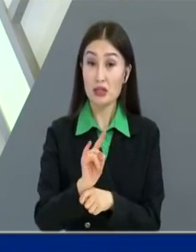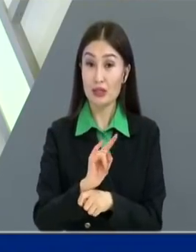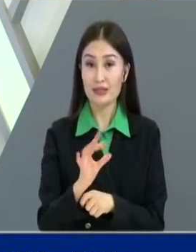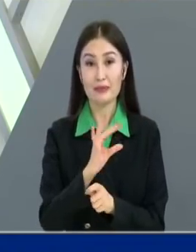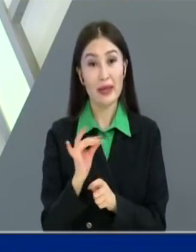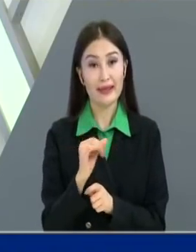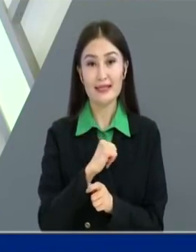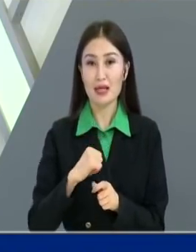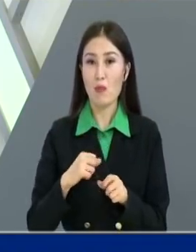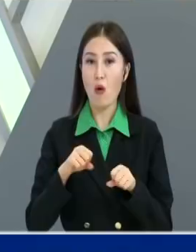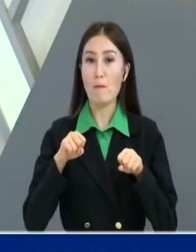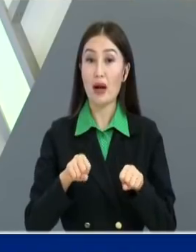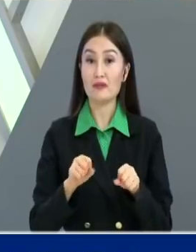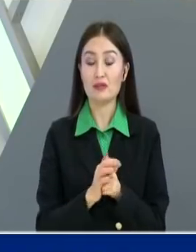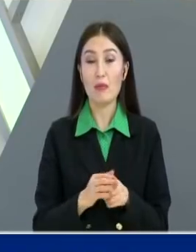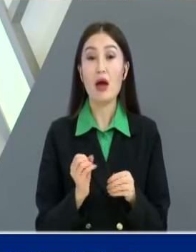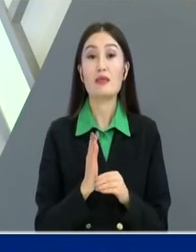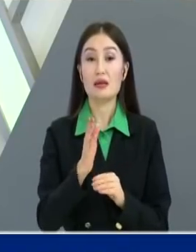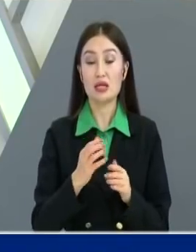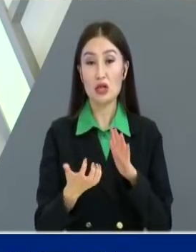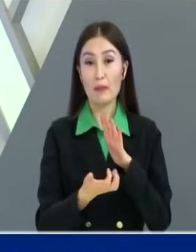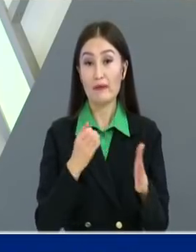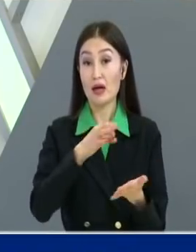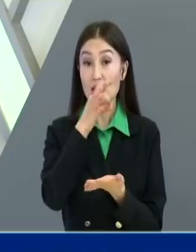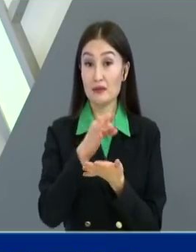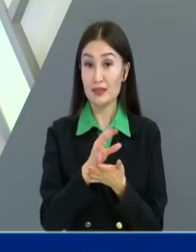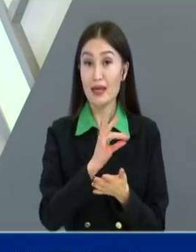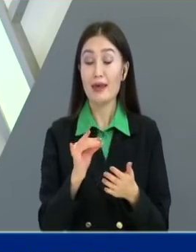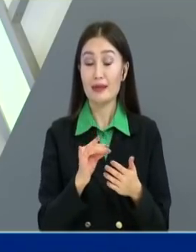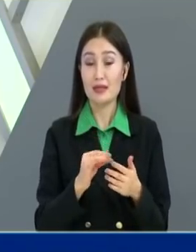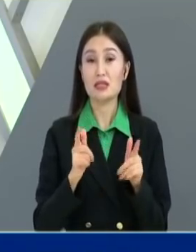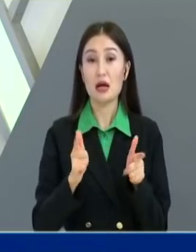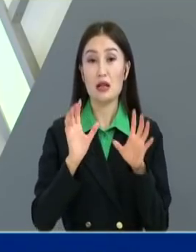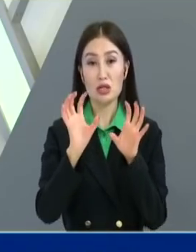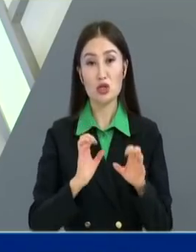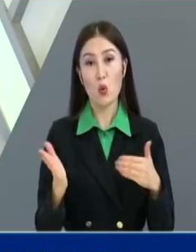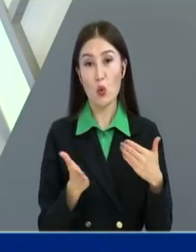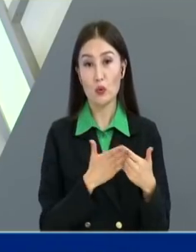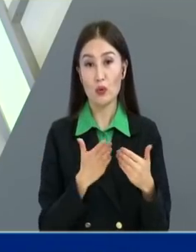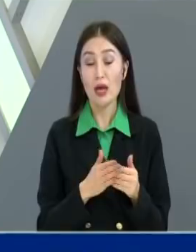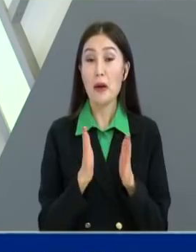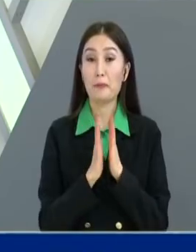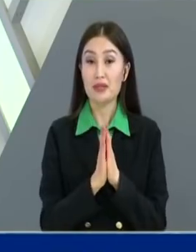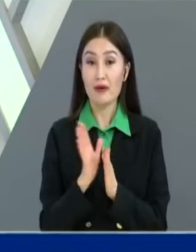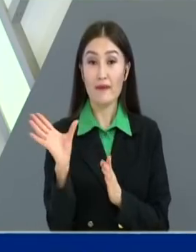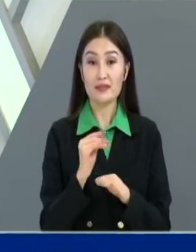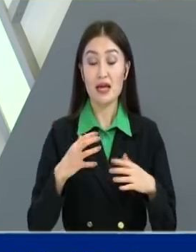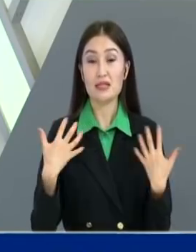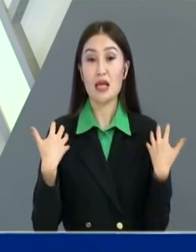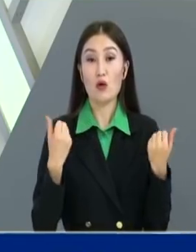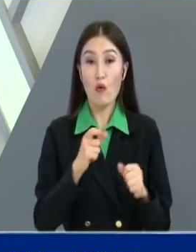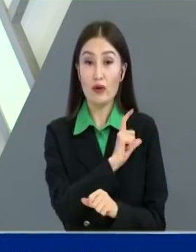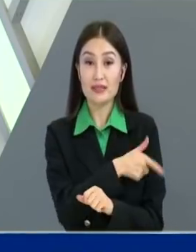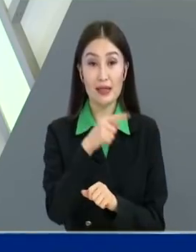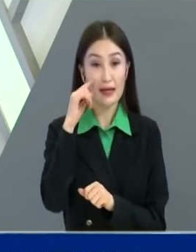и самоуправством. В дальнейшем привлекать к ответственности и преследовать согласно закону. Призываем все здоровые силы